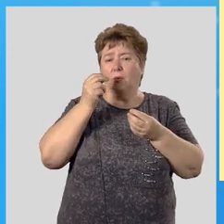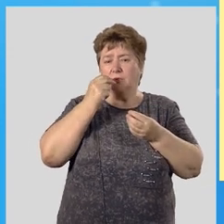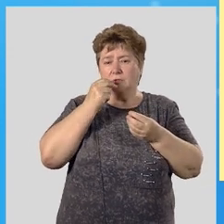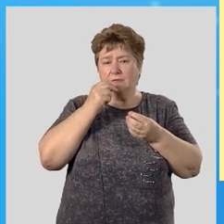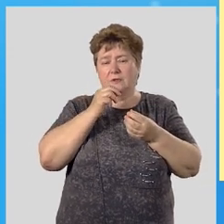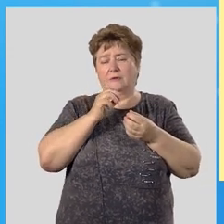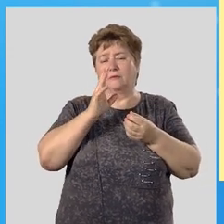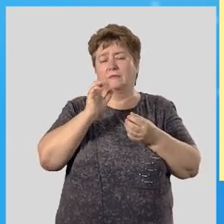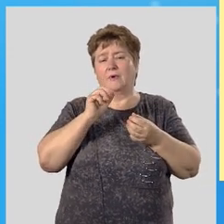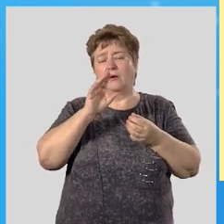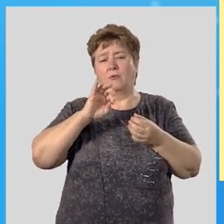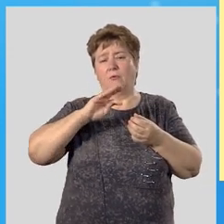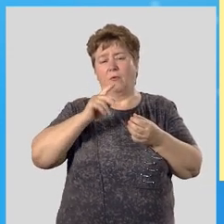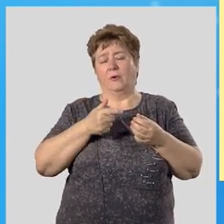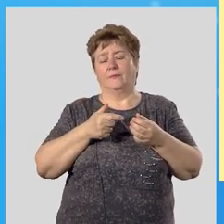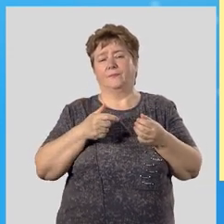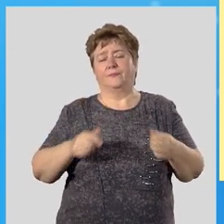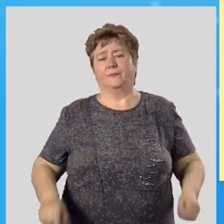пищеварительную вакуоль.